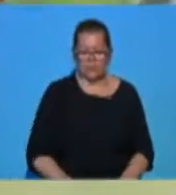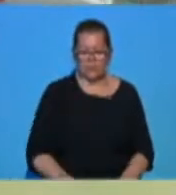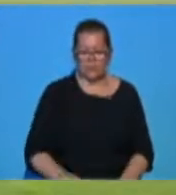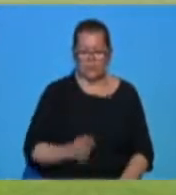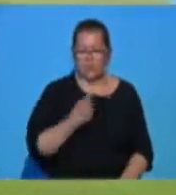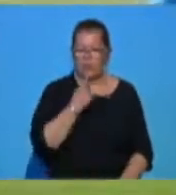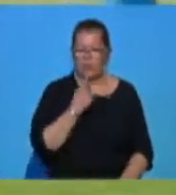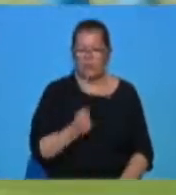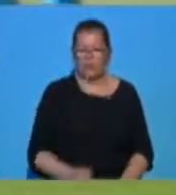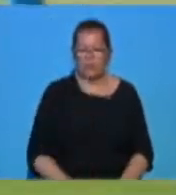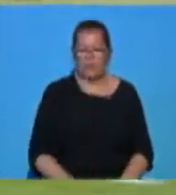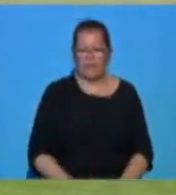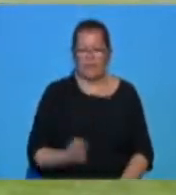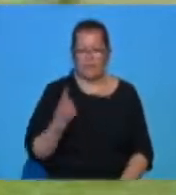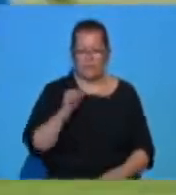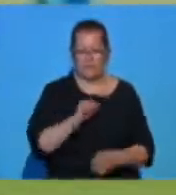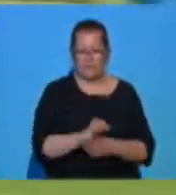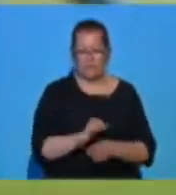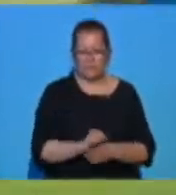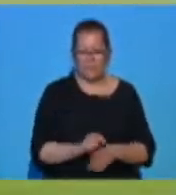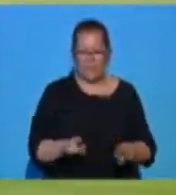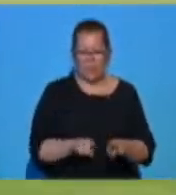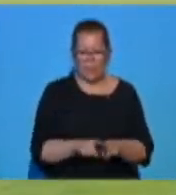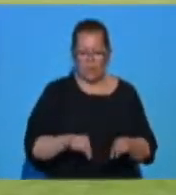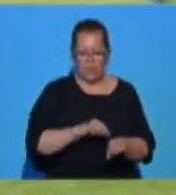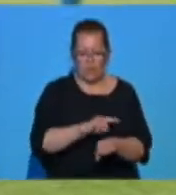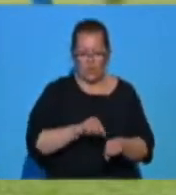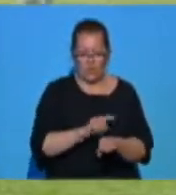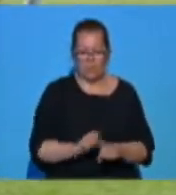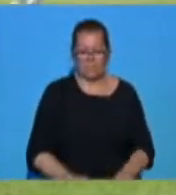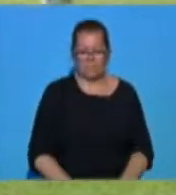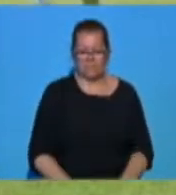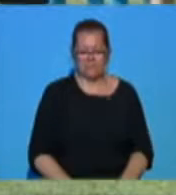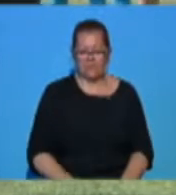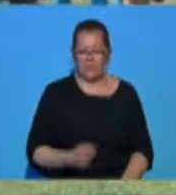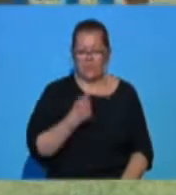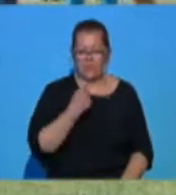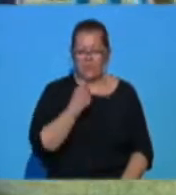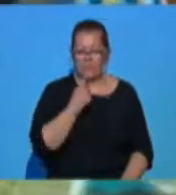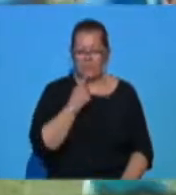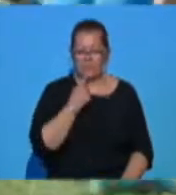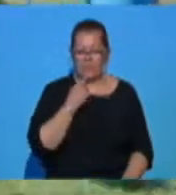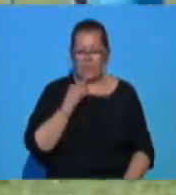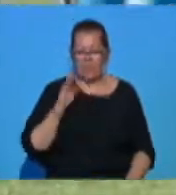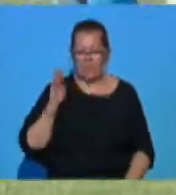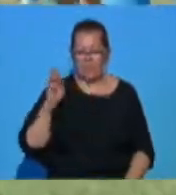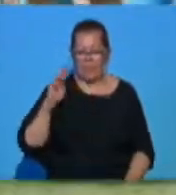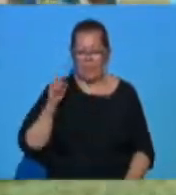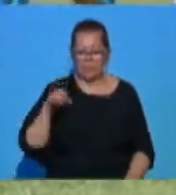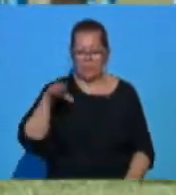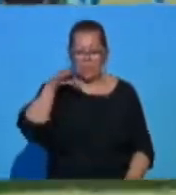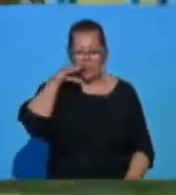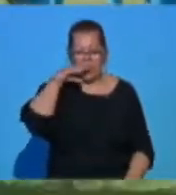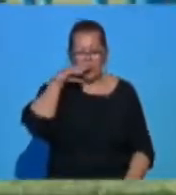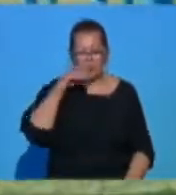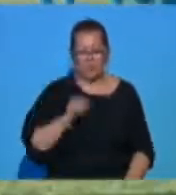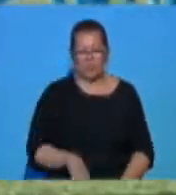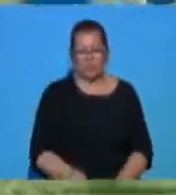Ion Oblemenco. Fix peste o săptămână, de la aceeași oră și pe aceeași arenă, alb-albaștrii vor juca barajul cu FC Botoșani.